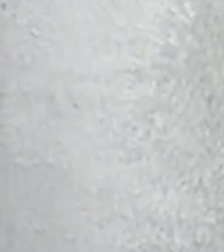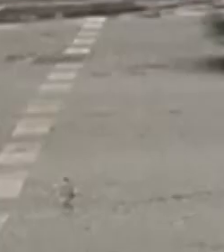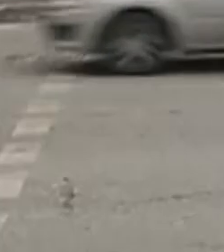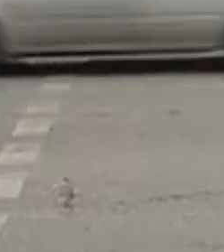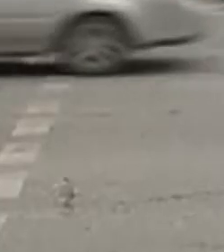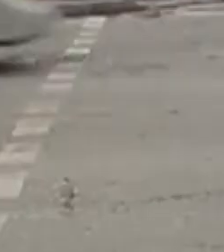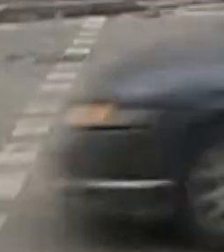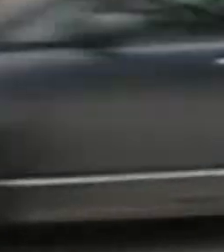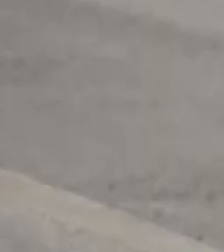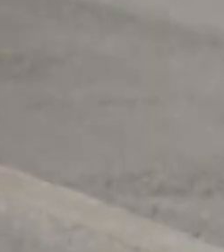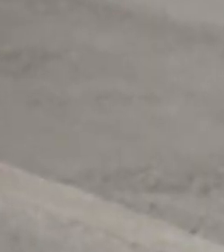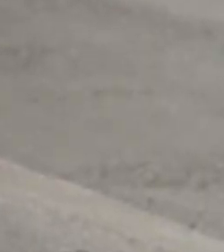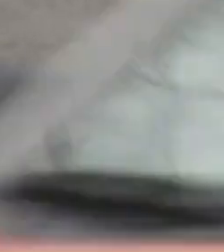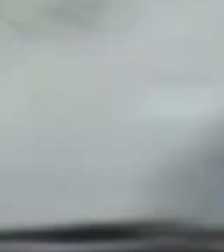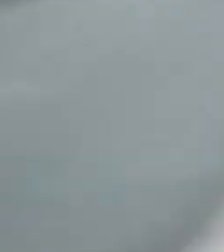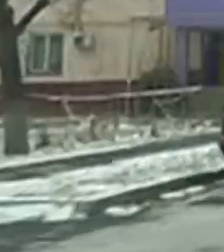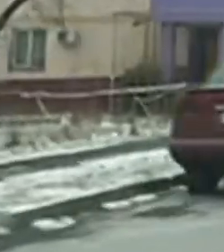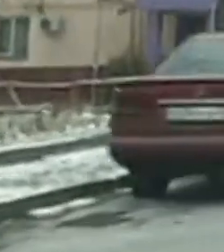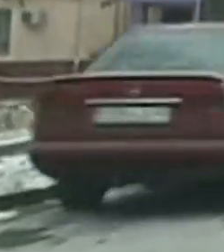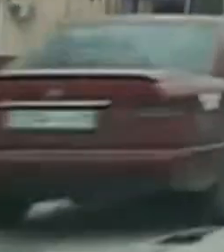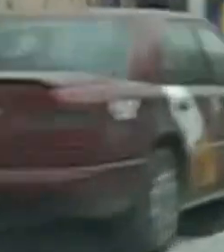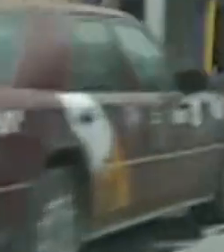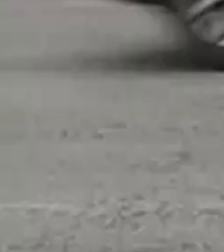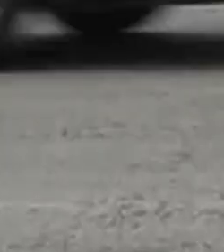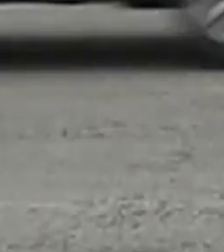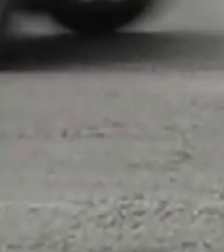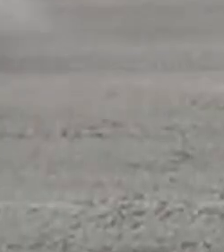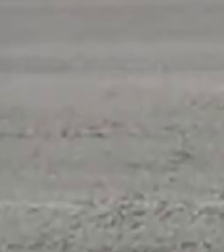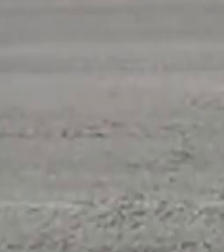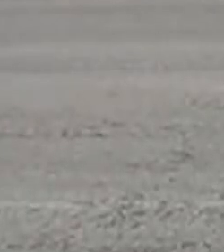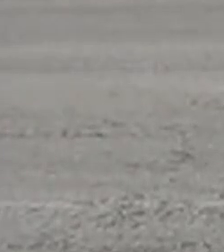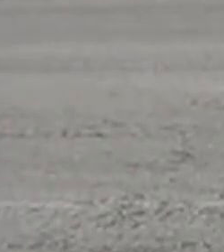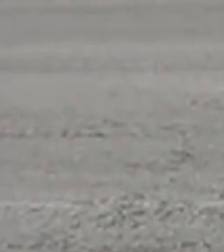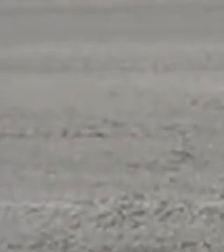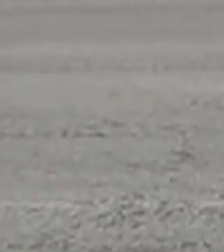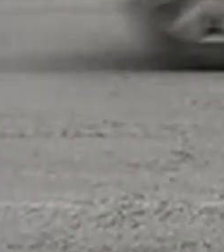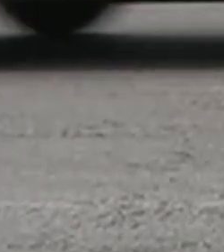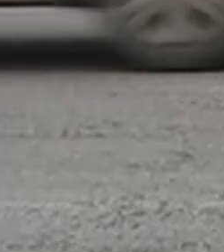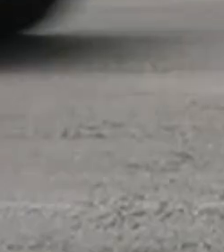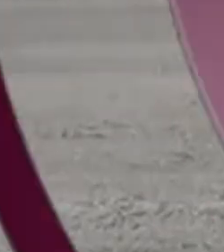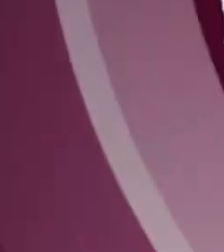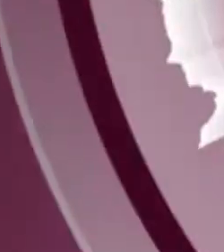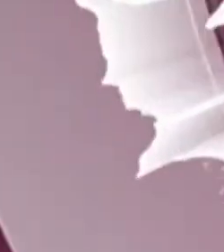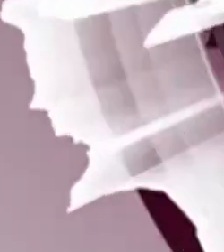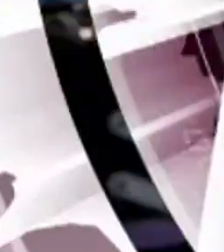вердикт роман о щенка выяснил алгоритм действий правда время от времени случаются казусы